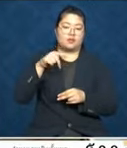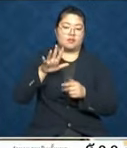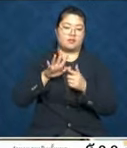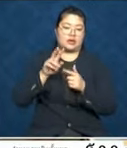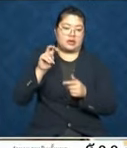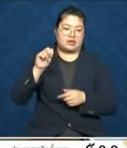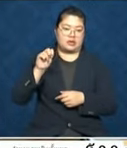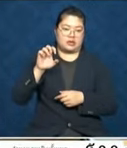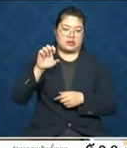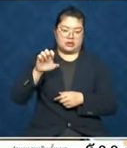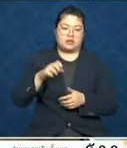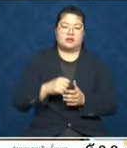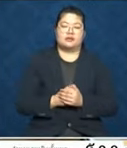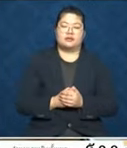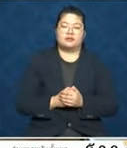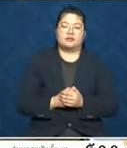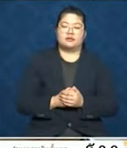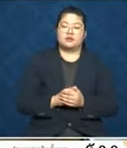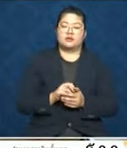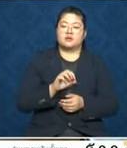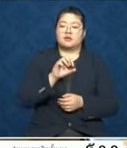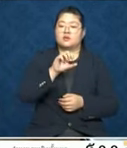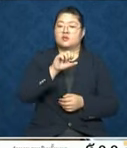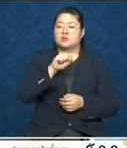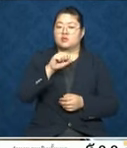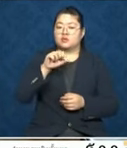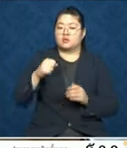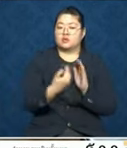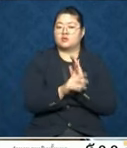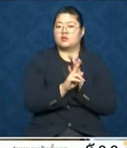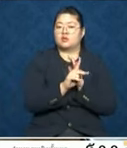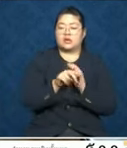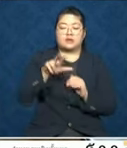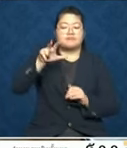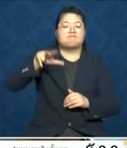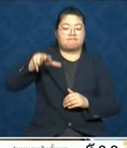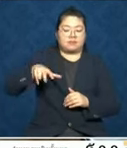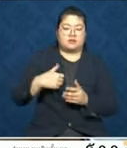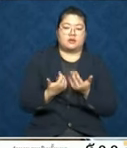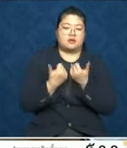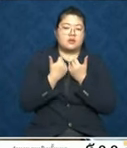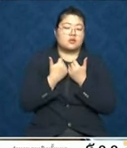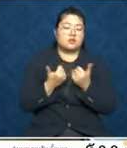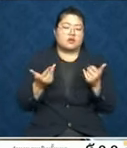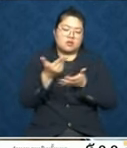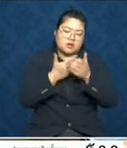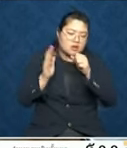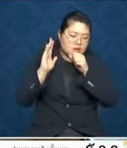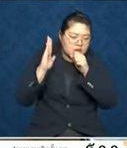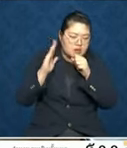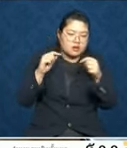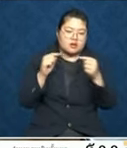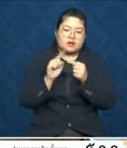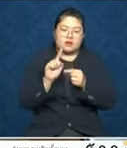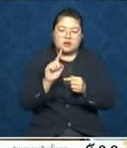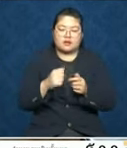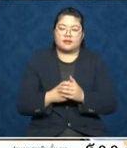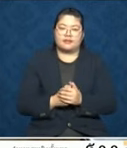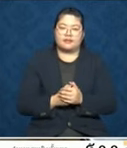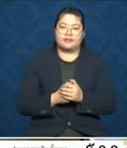ำวงสมาชิกสภาผู้แทนราษฎรจังหวัดขอนแก่นเขต8พรรคเพื่อไทยวันนี้ดิฉันขอปรึกษาหารือปัญหาพื้นที่ค่ะท่านประธ